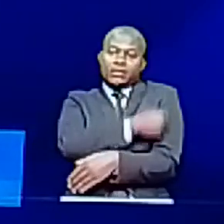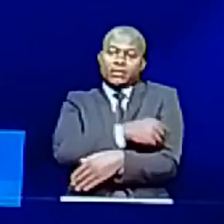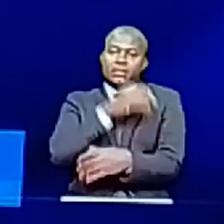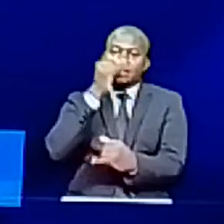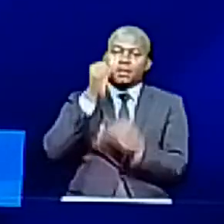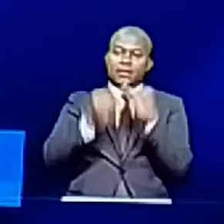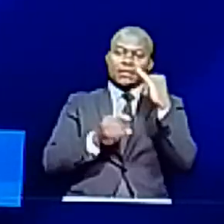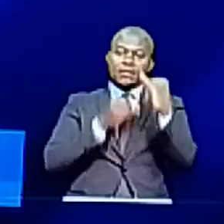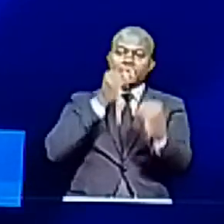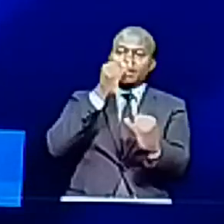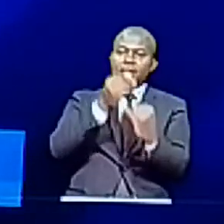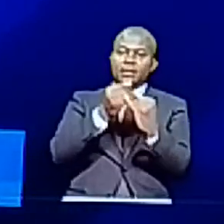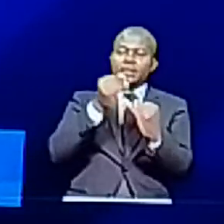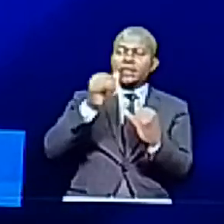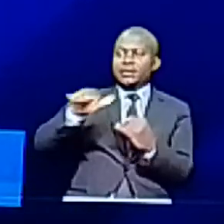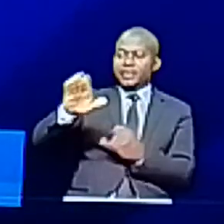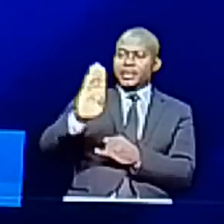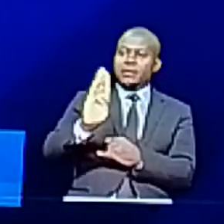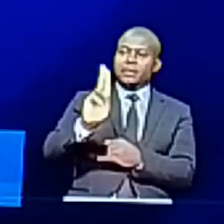mpuzamahanga bya Butaro